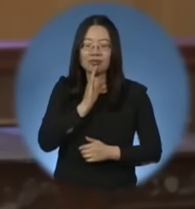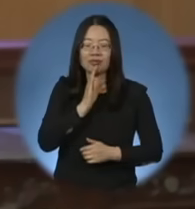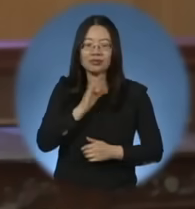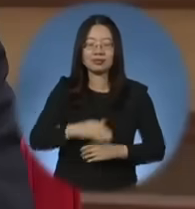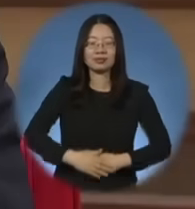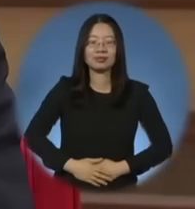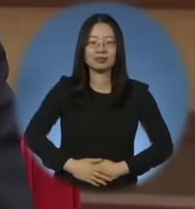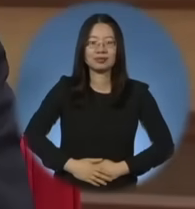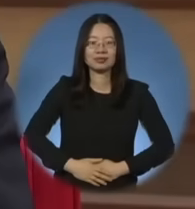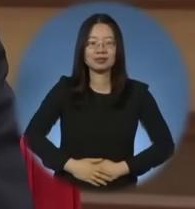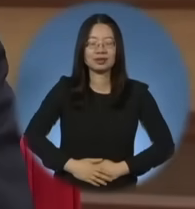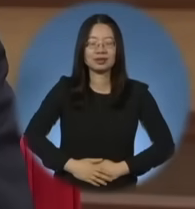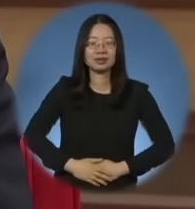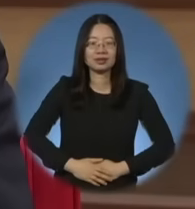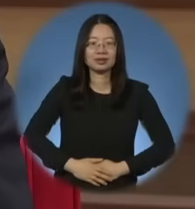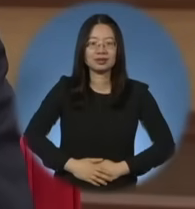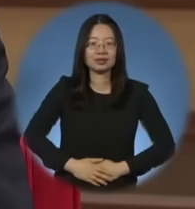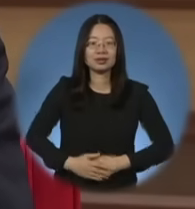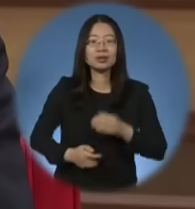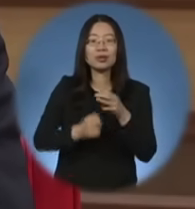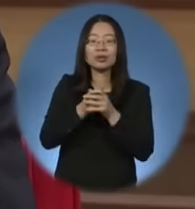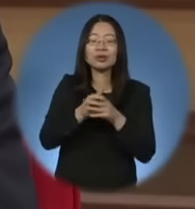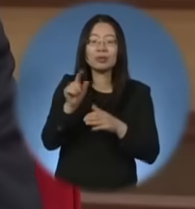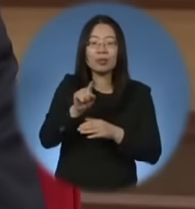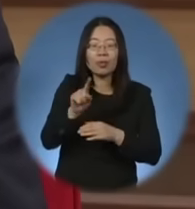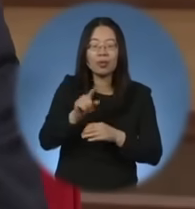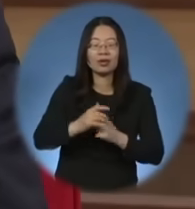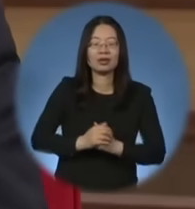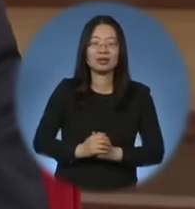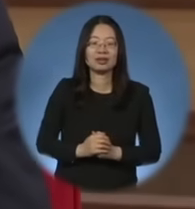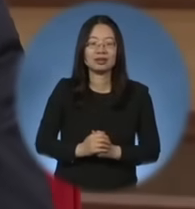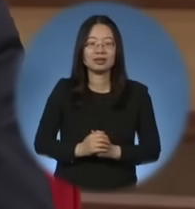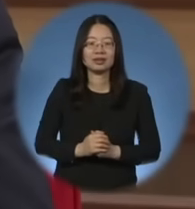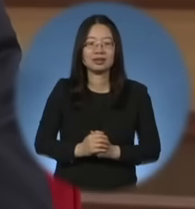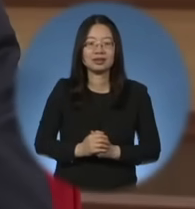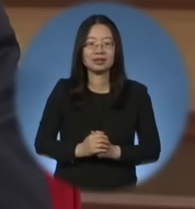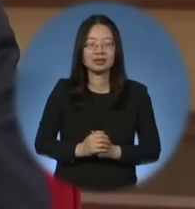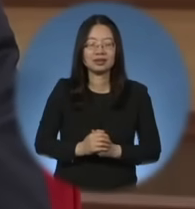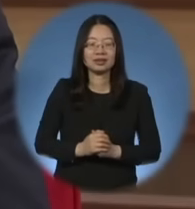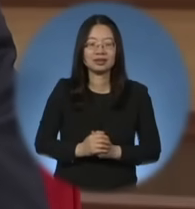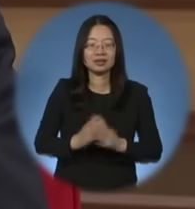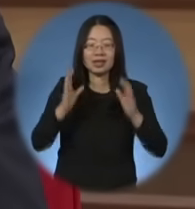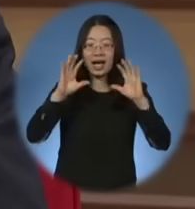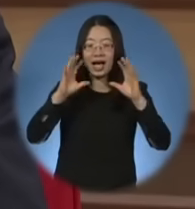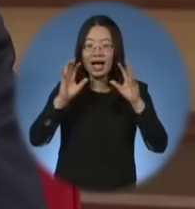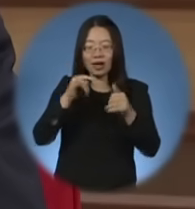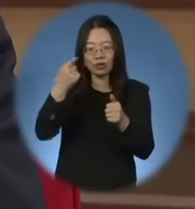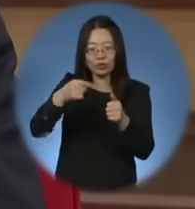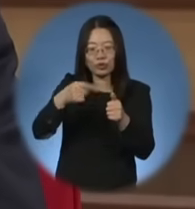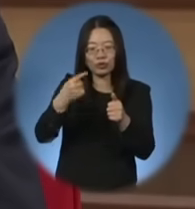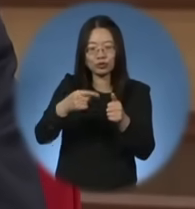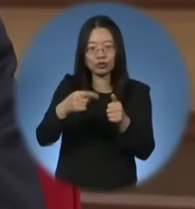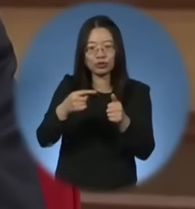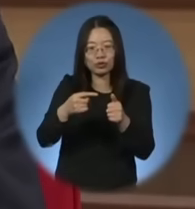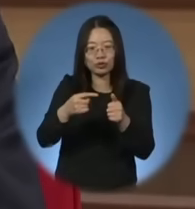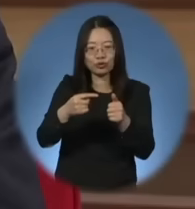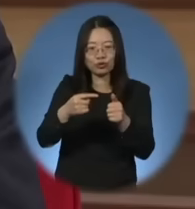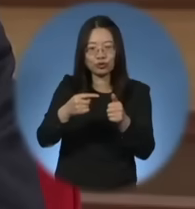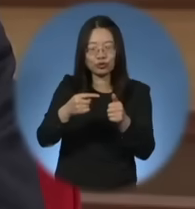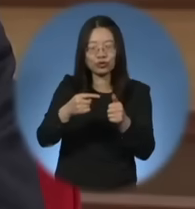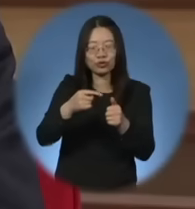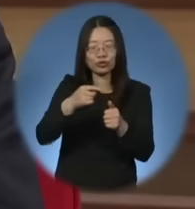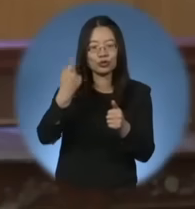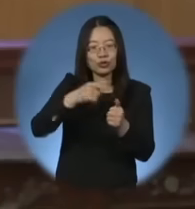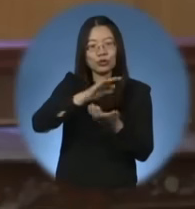봤죠 예 어떤 점에서 독특합니다 어떤 점이냐 그은 애들의 교육을 시키려고 하는 거 그